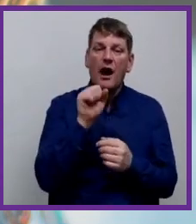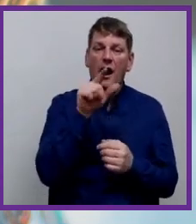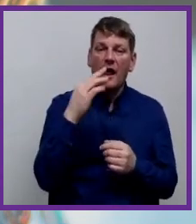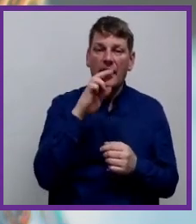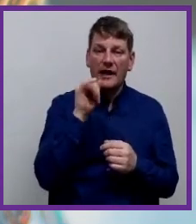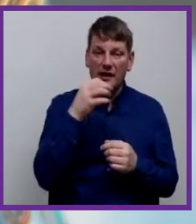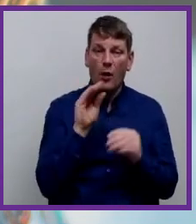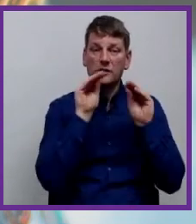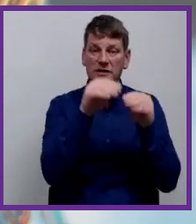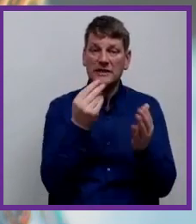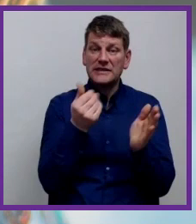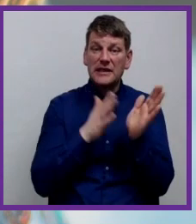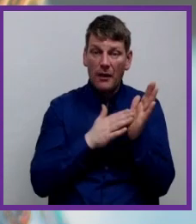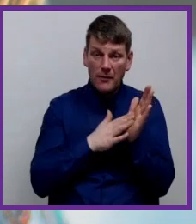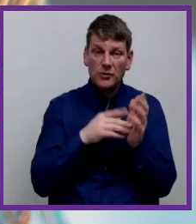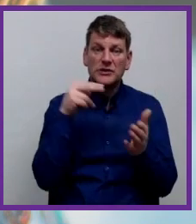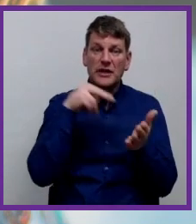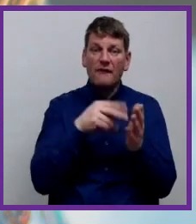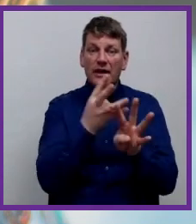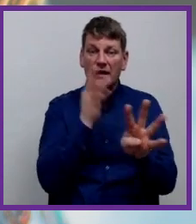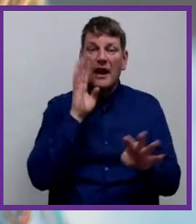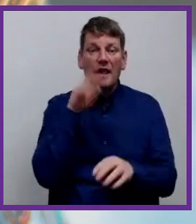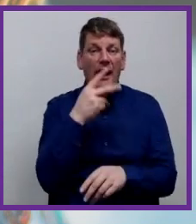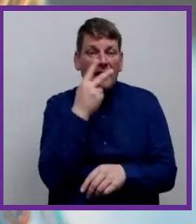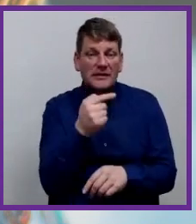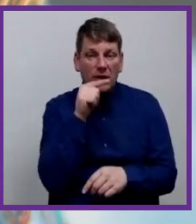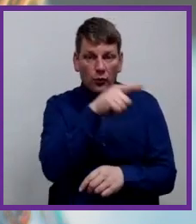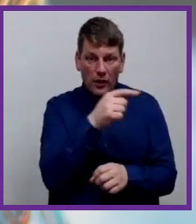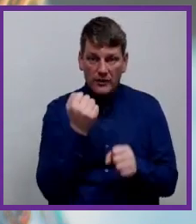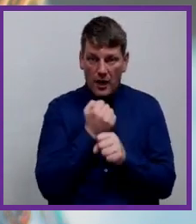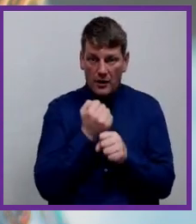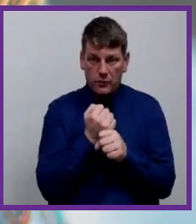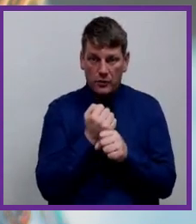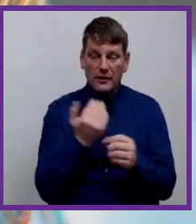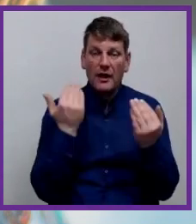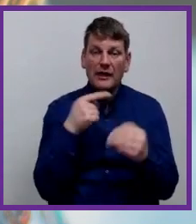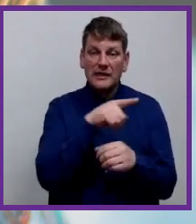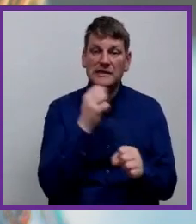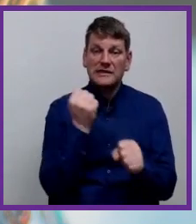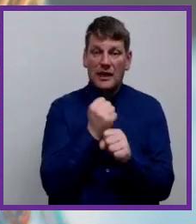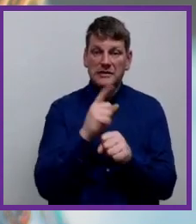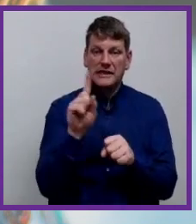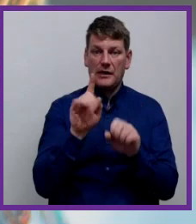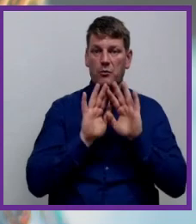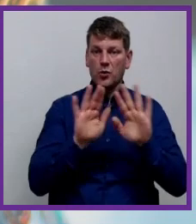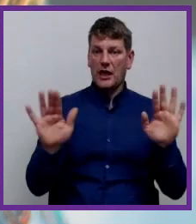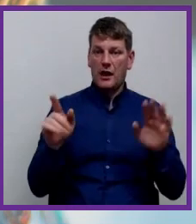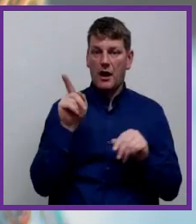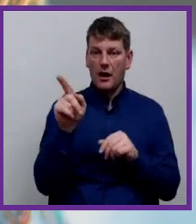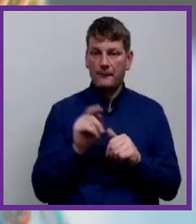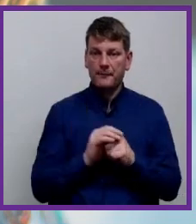samaksu un stāvēja rindā, lai redzētu šo darbu. Tagad tas darbs ir muzejā.